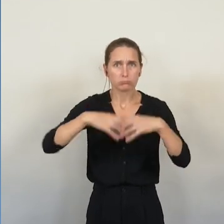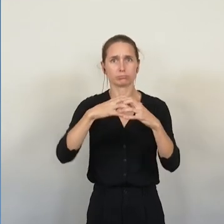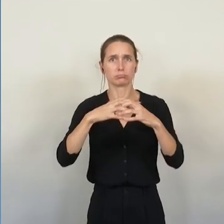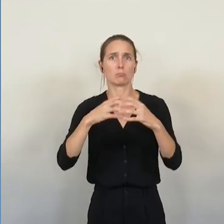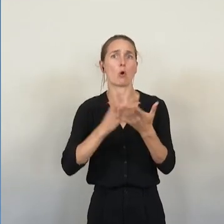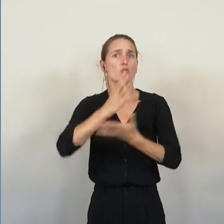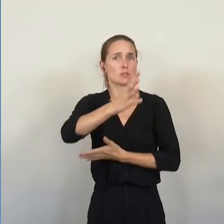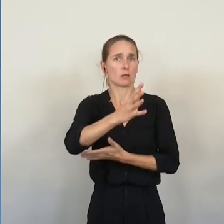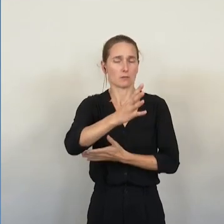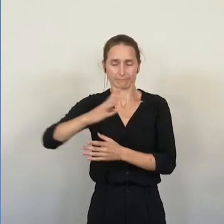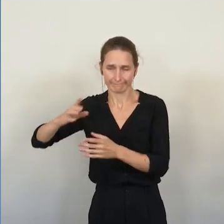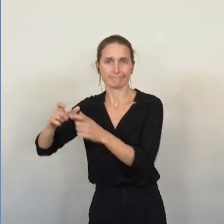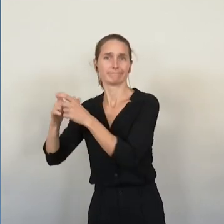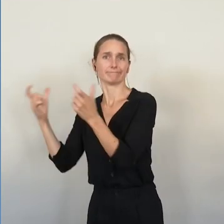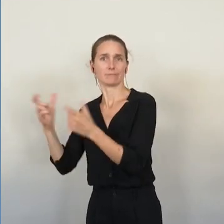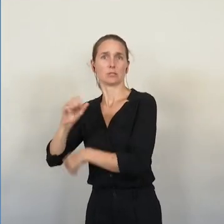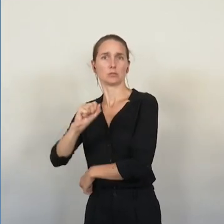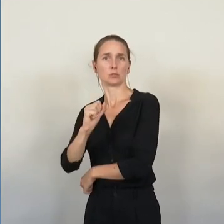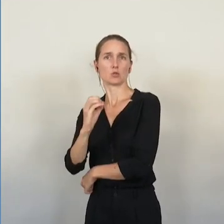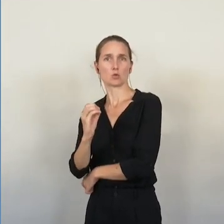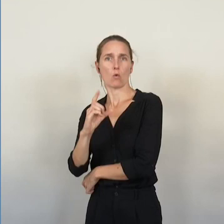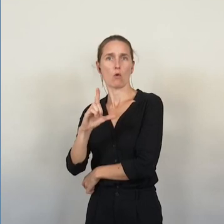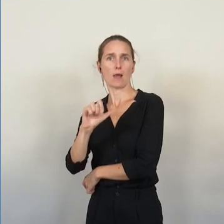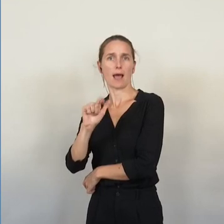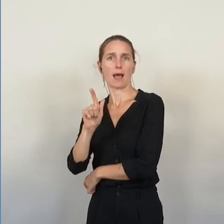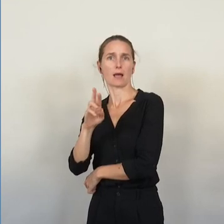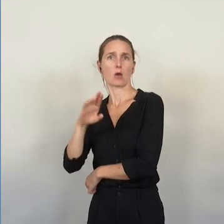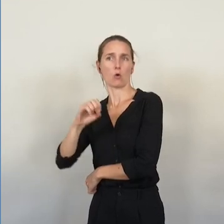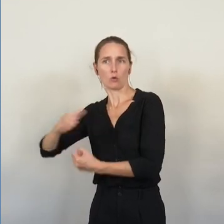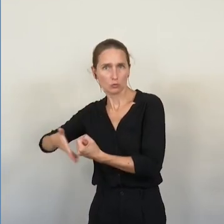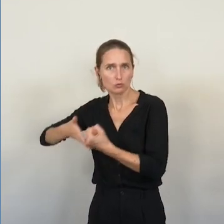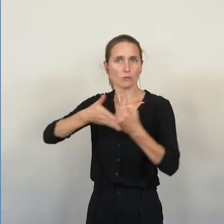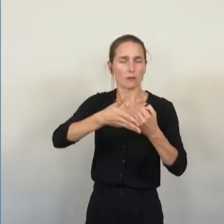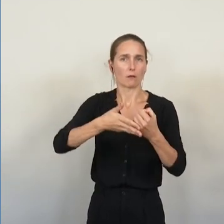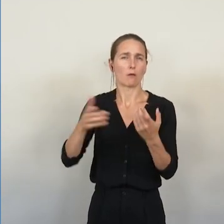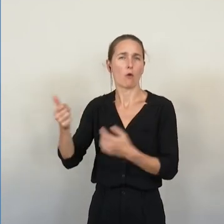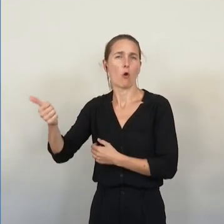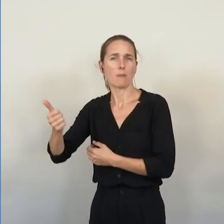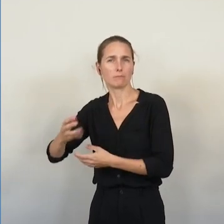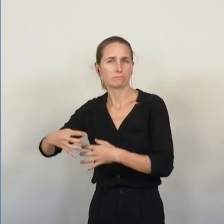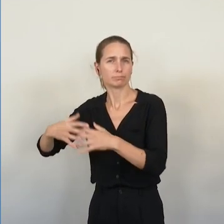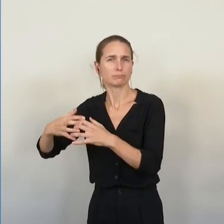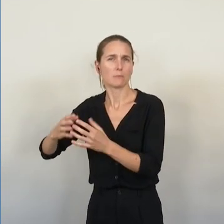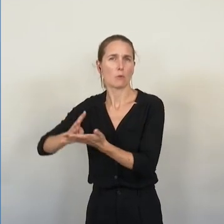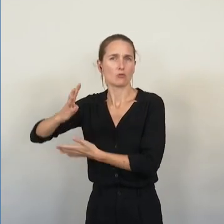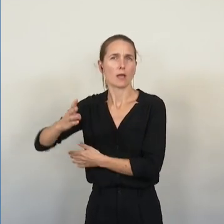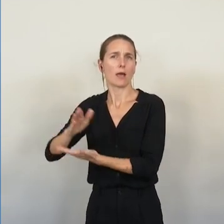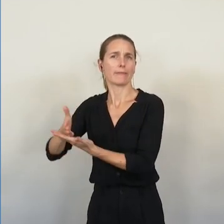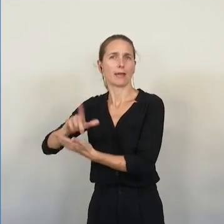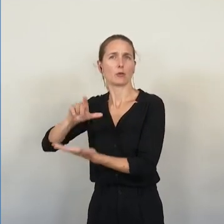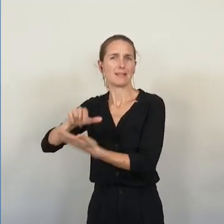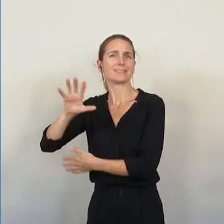qui avait qui avait réalisé le travail after 2050 une vision de prospectif de l'agricul culture et de